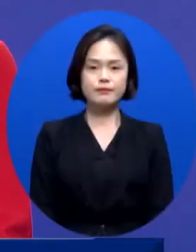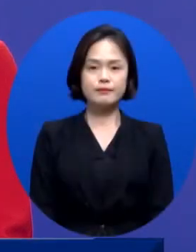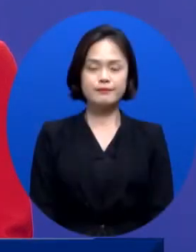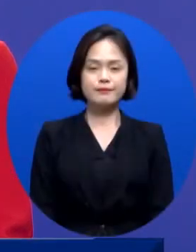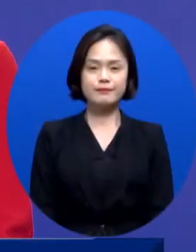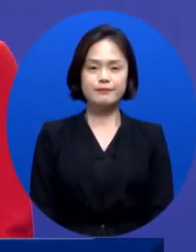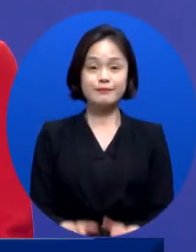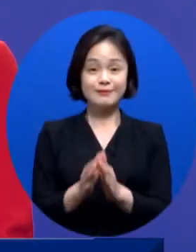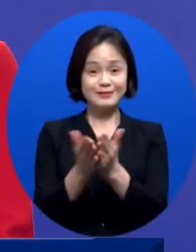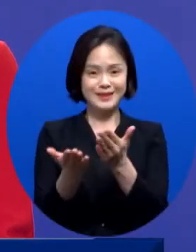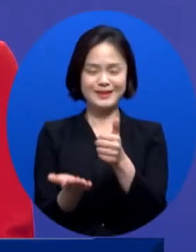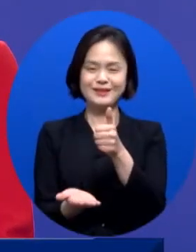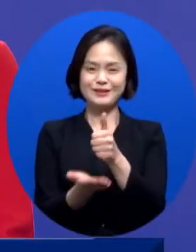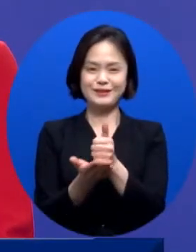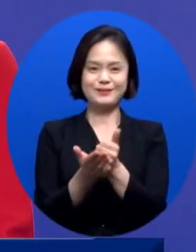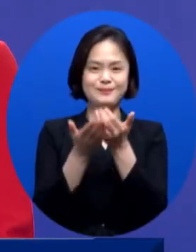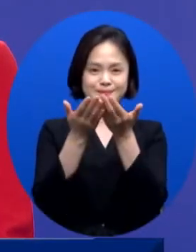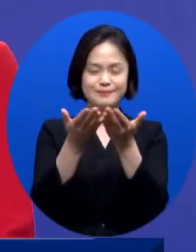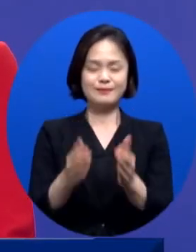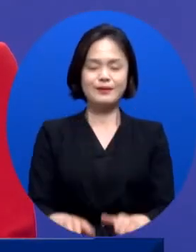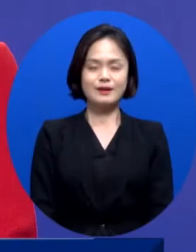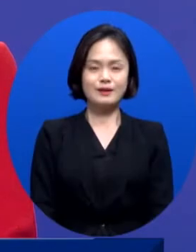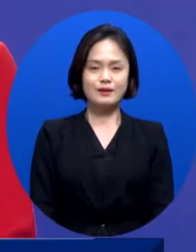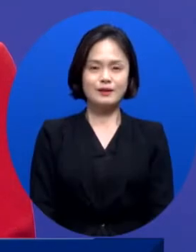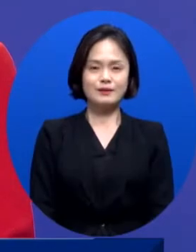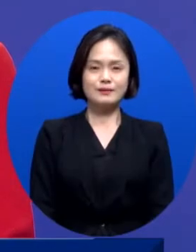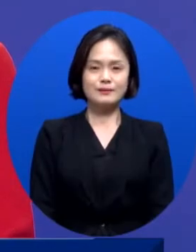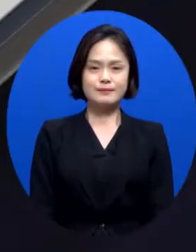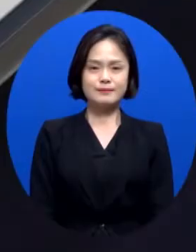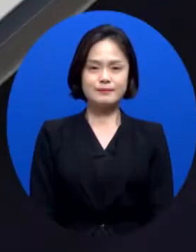이번 한 주간의 책을 소개해드립니다. 이현지 기자입니다.